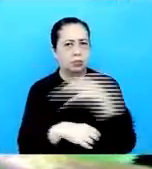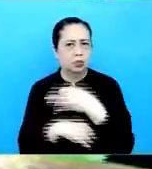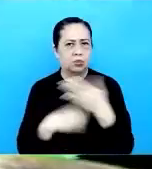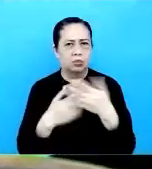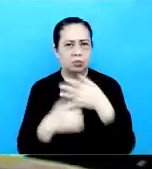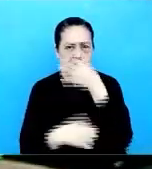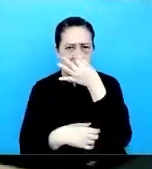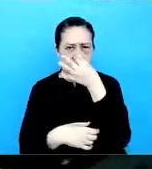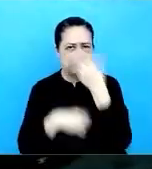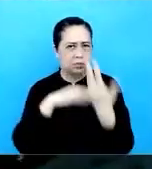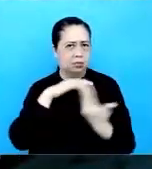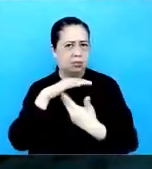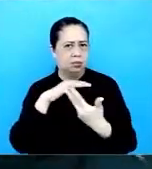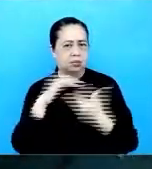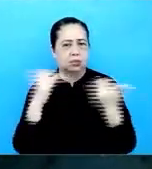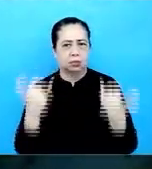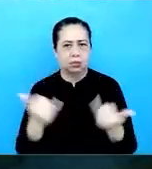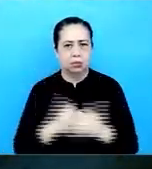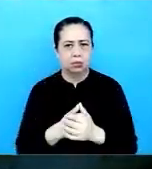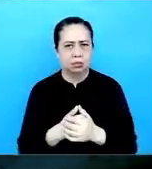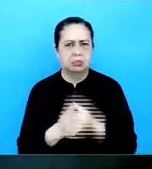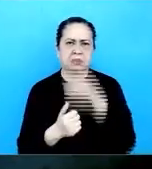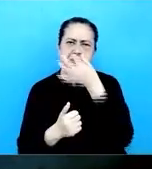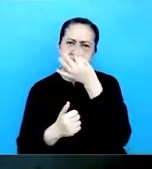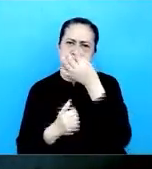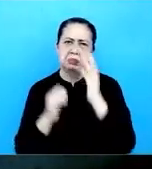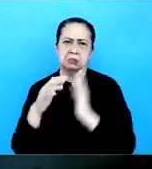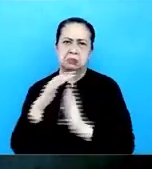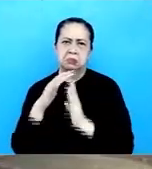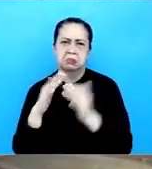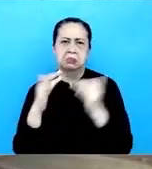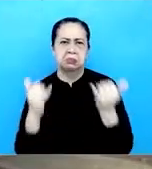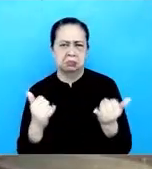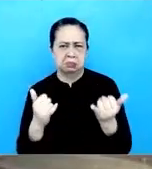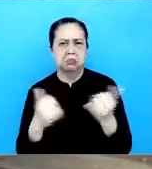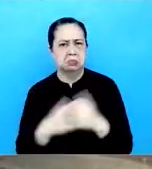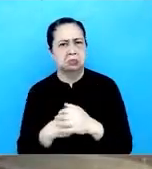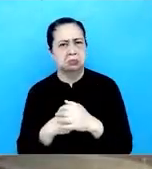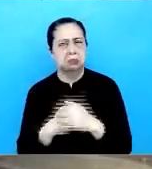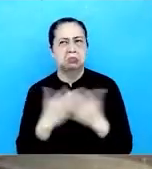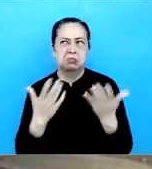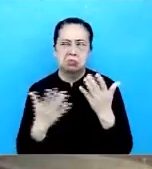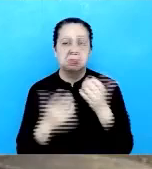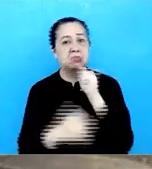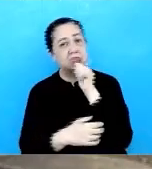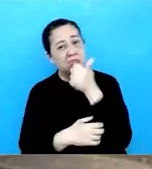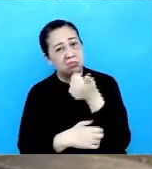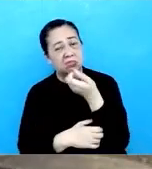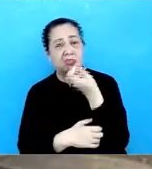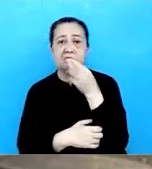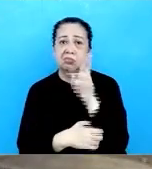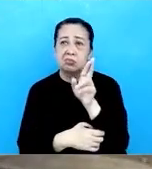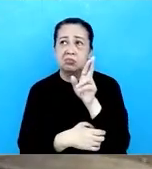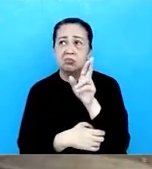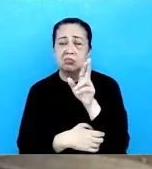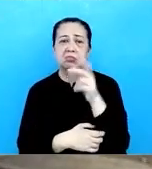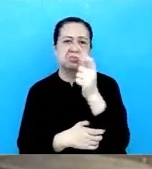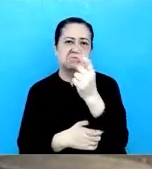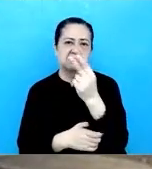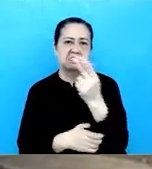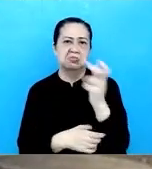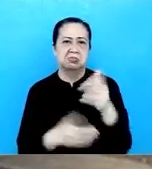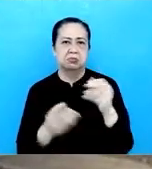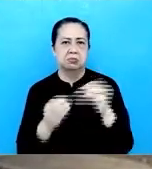pa rin ang benta ngayon. Medyo matumal pa po ang benta ngayong araw. Pwede po baka bukas or sa Thursday po.